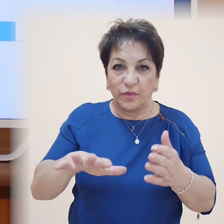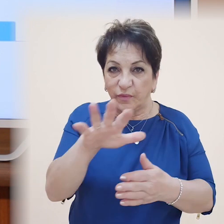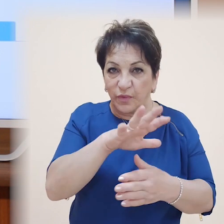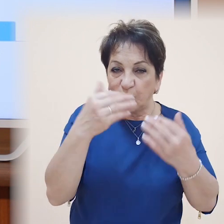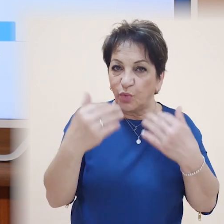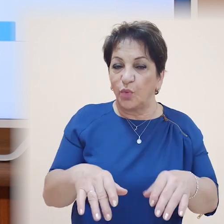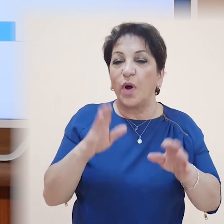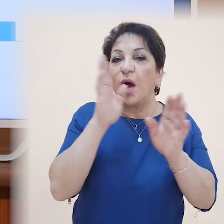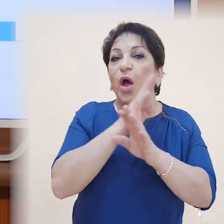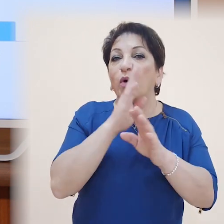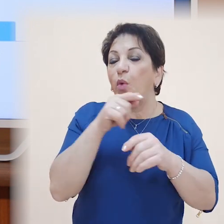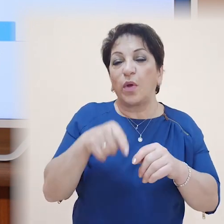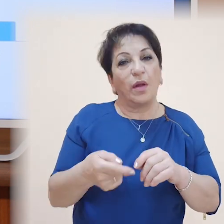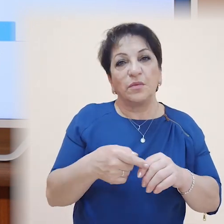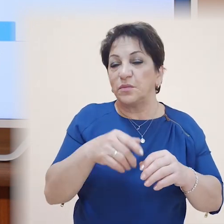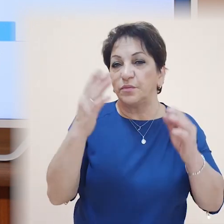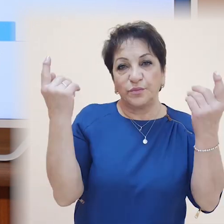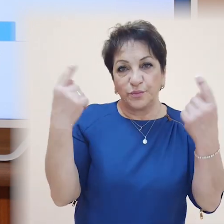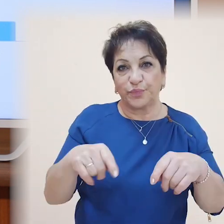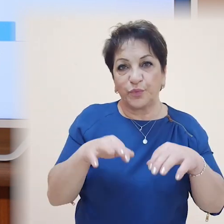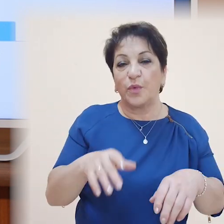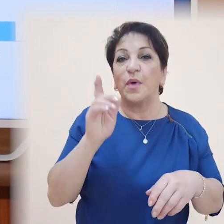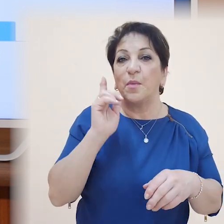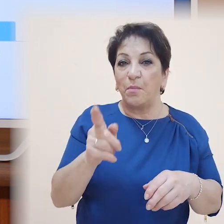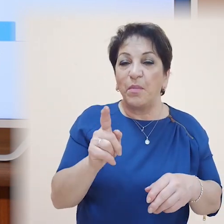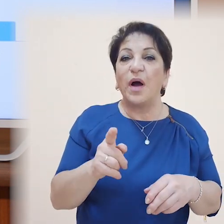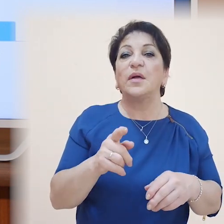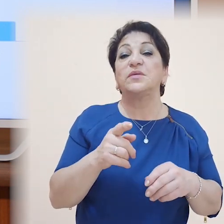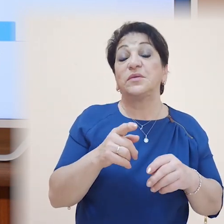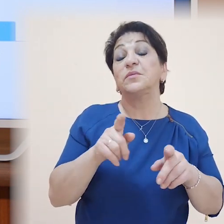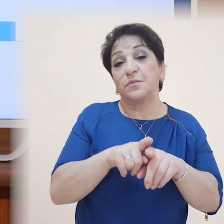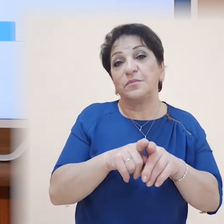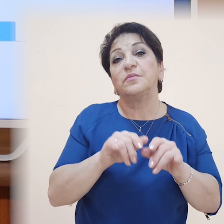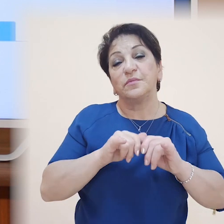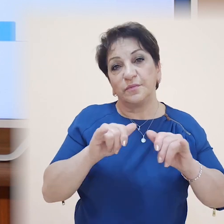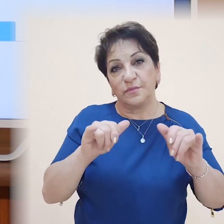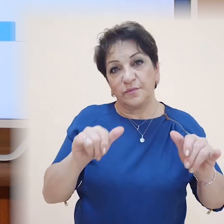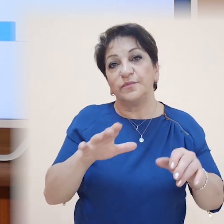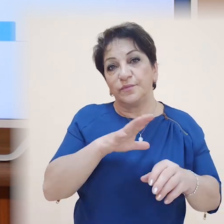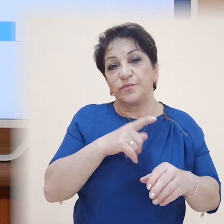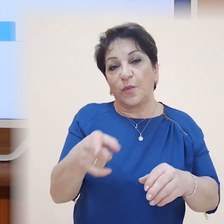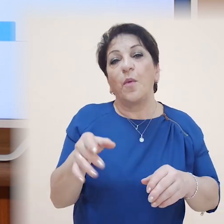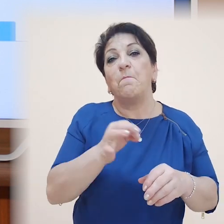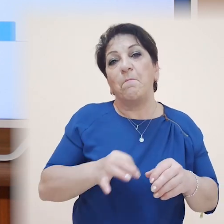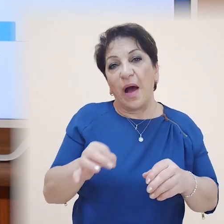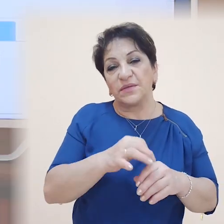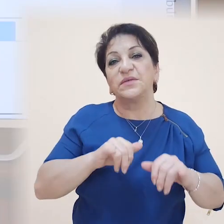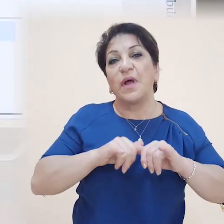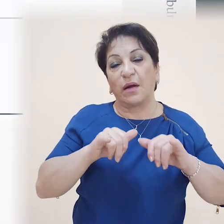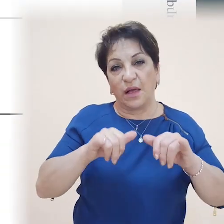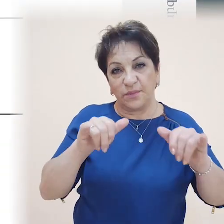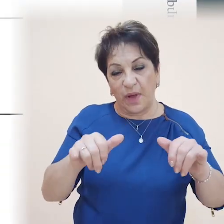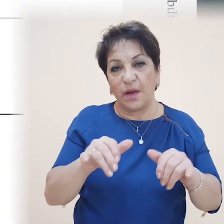և ընդանրապես էկոլոգիական իրավիճակի վրա, բայց ամեն դեպքում նպաստեցին մարձի զարգացմանը,